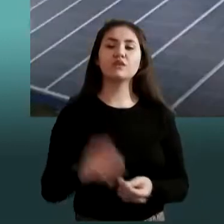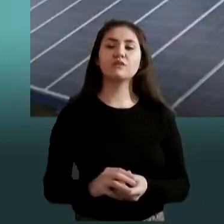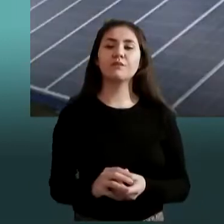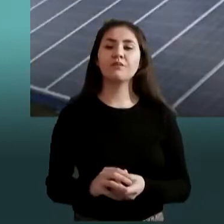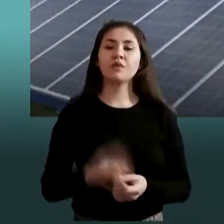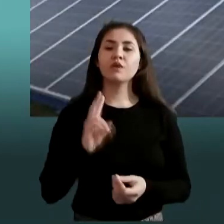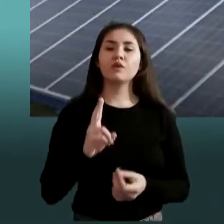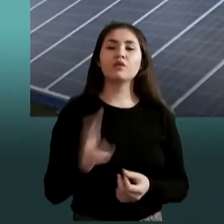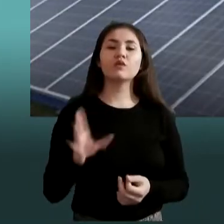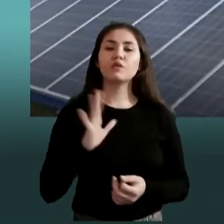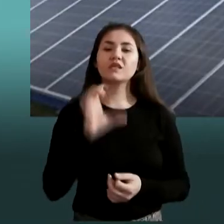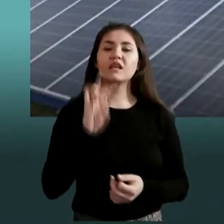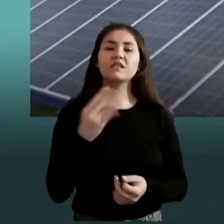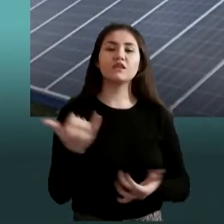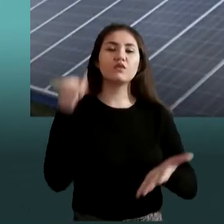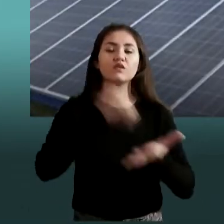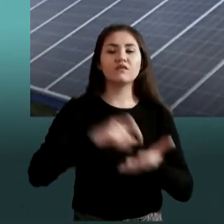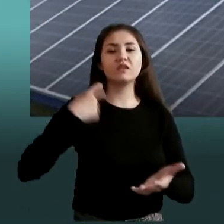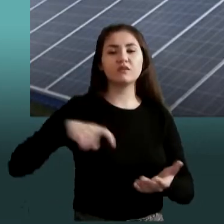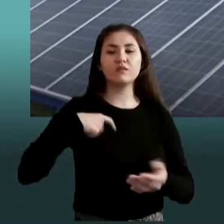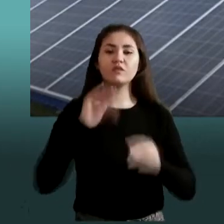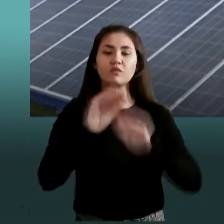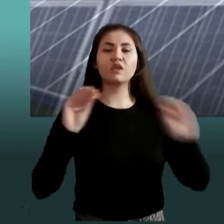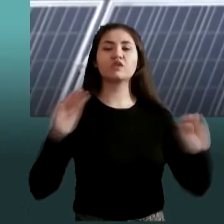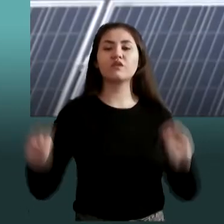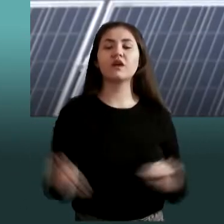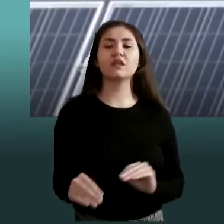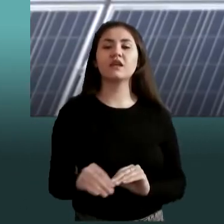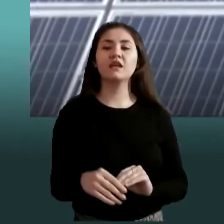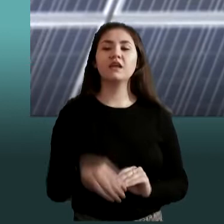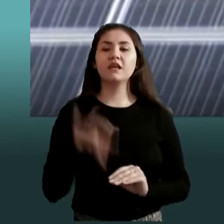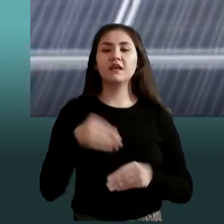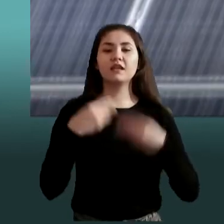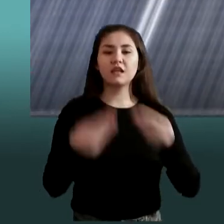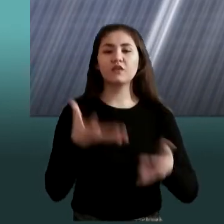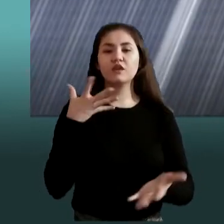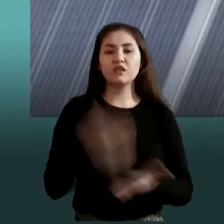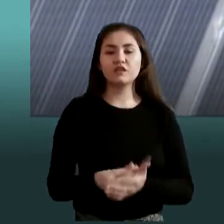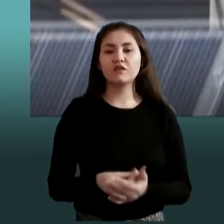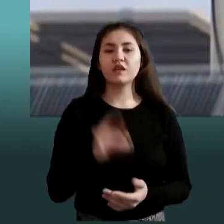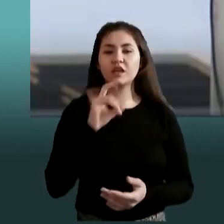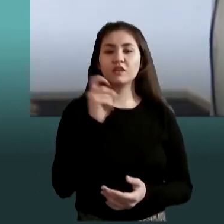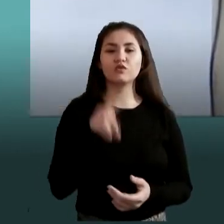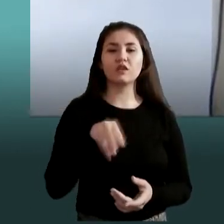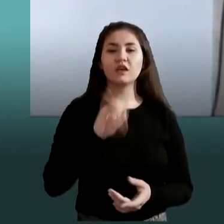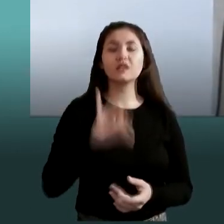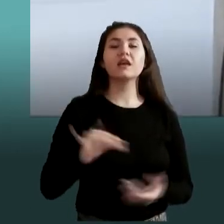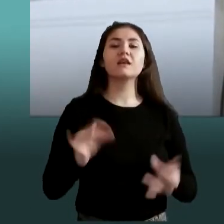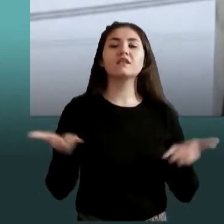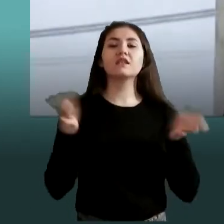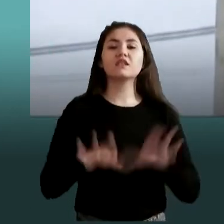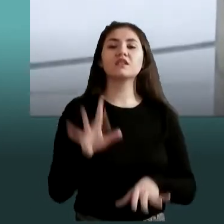сонячну електростанцію собі облаштувати. І це дало свій ефект. Також залежить ще від того, наскільки